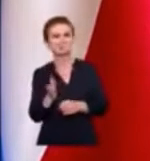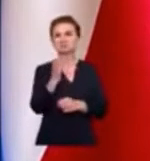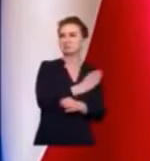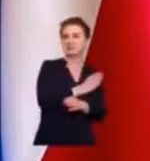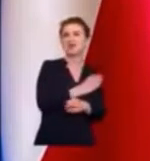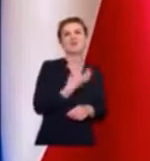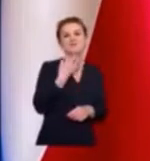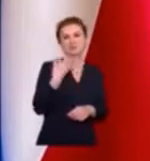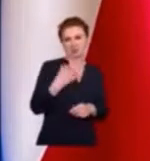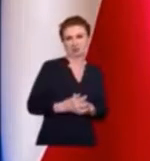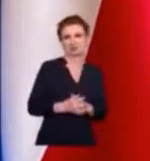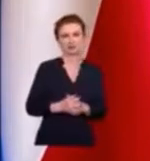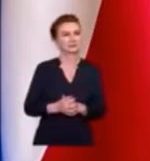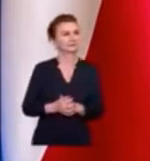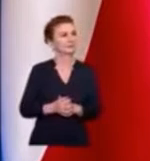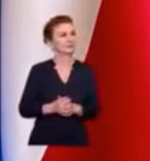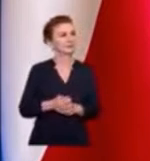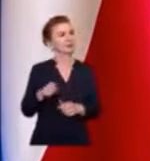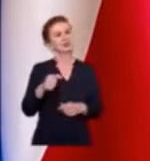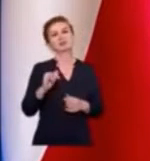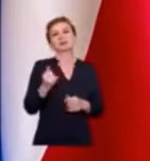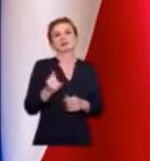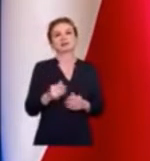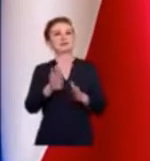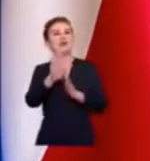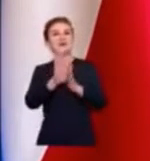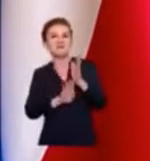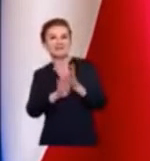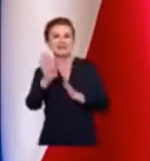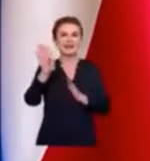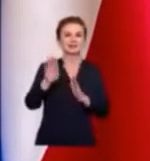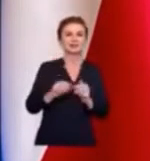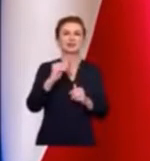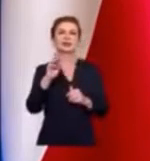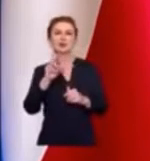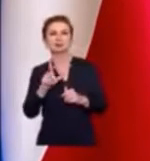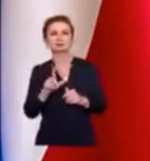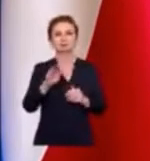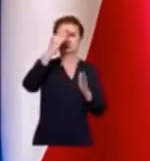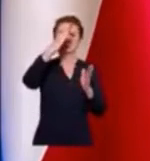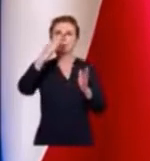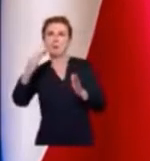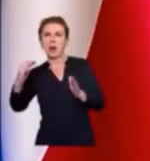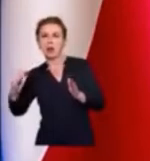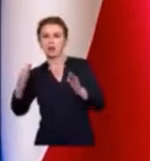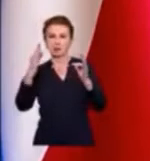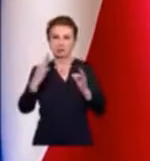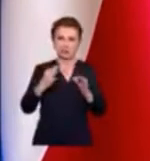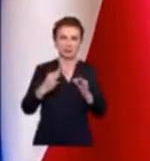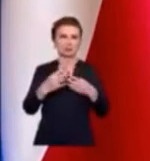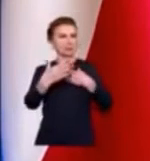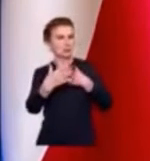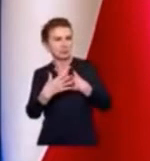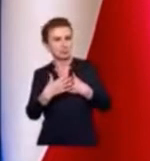ten wskaźnik R, o którym tyle ludzie mówią, on spada, na szczęście spada już do poziomu bliskiego jedności,